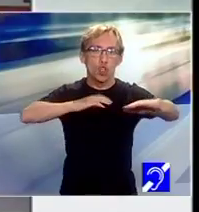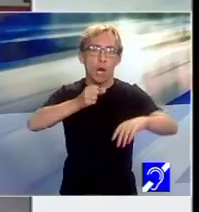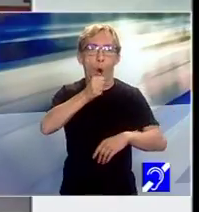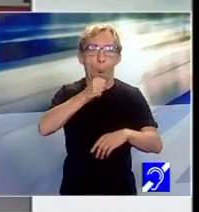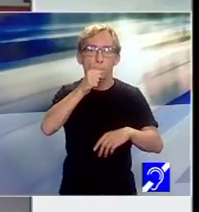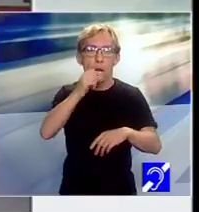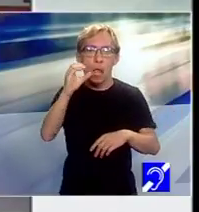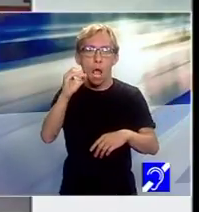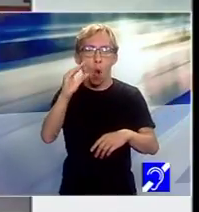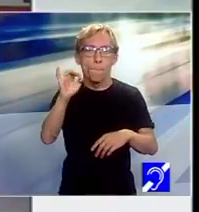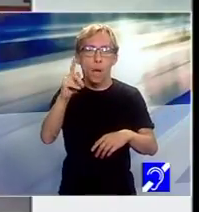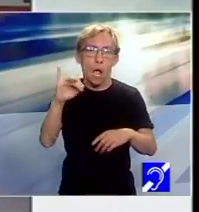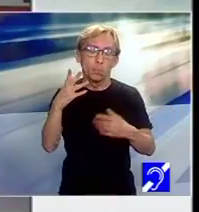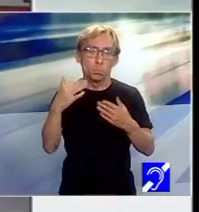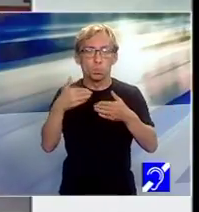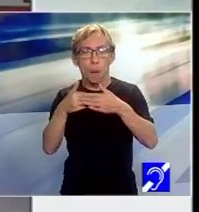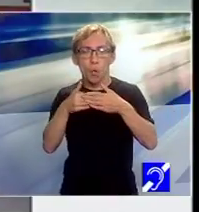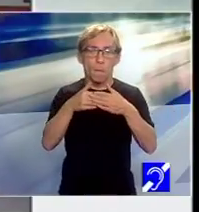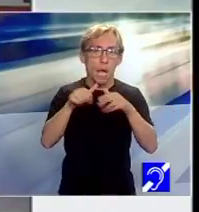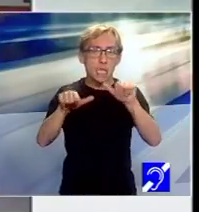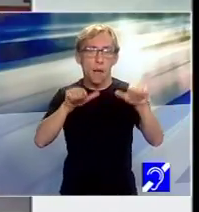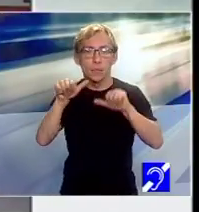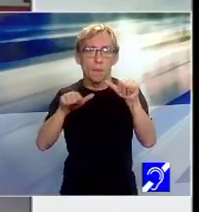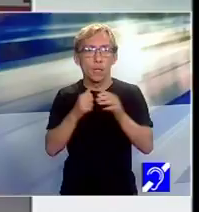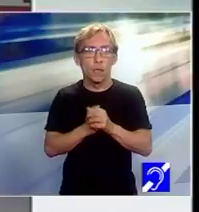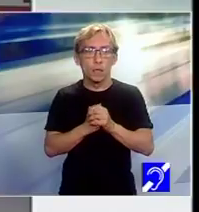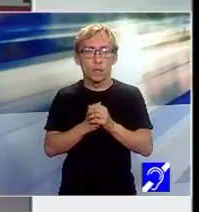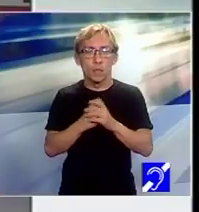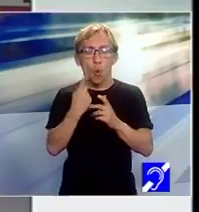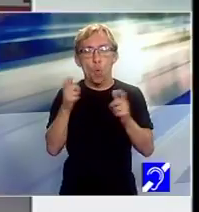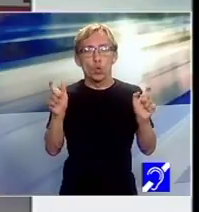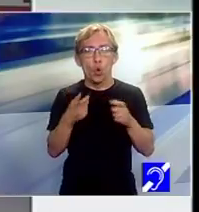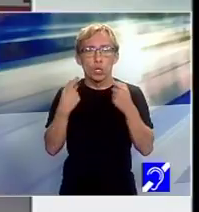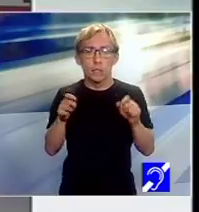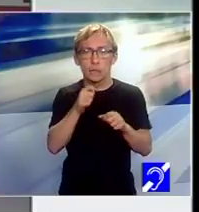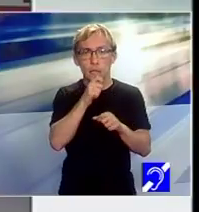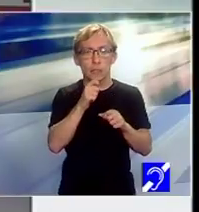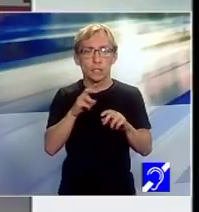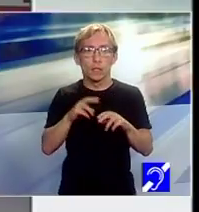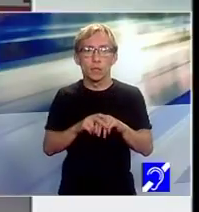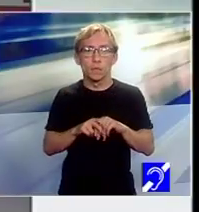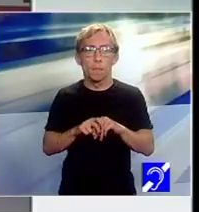17 septembrie. Un concert avându-i soliști pe cei mai